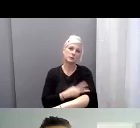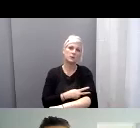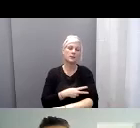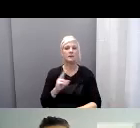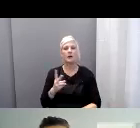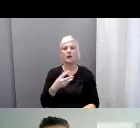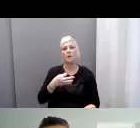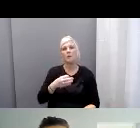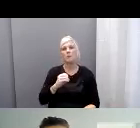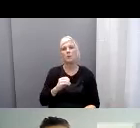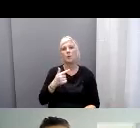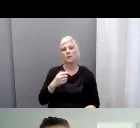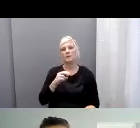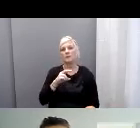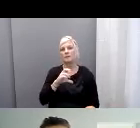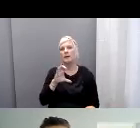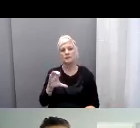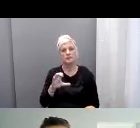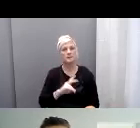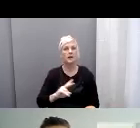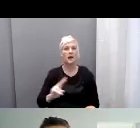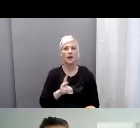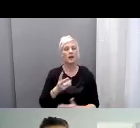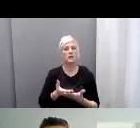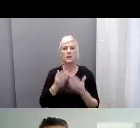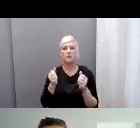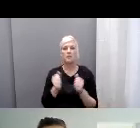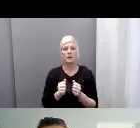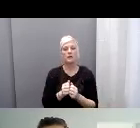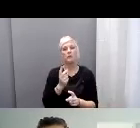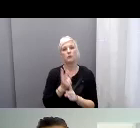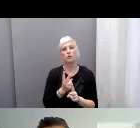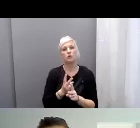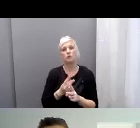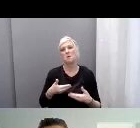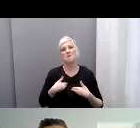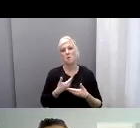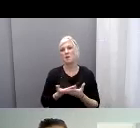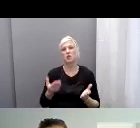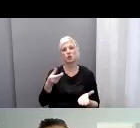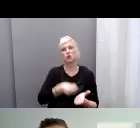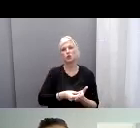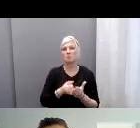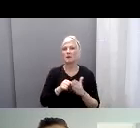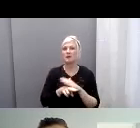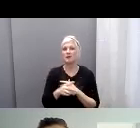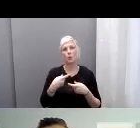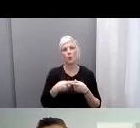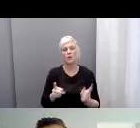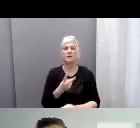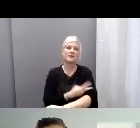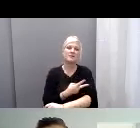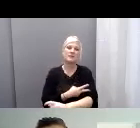sätt. Eller att man då när det gäller hjälpmedel inte får lov att köpa in vissa typer av